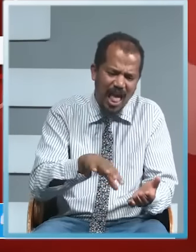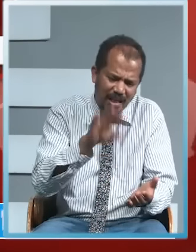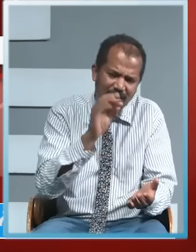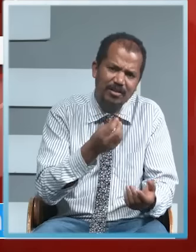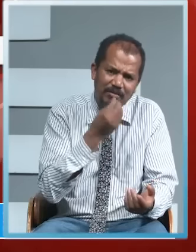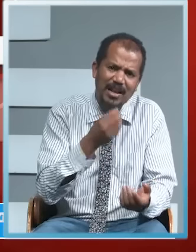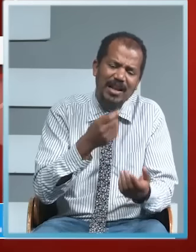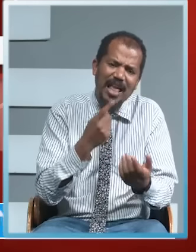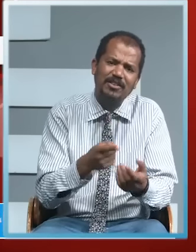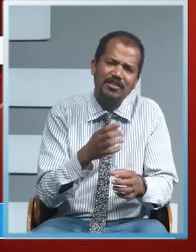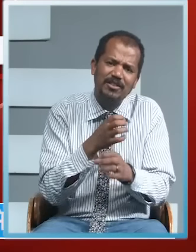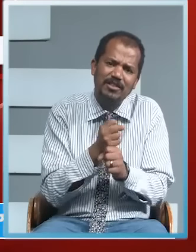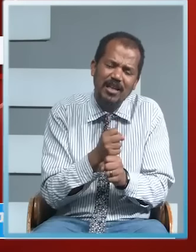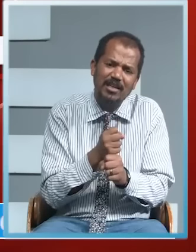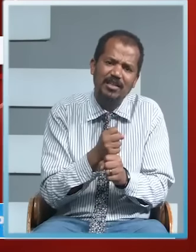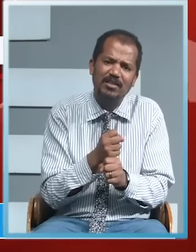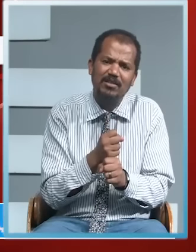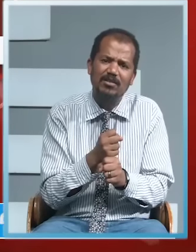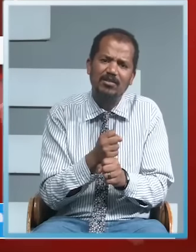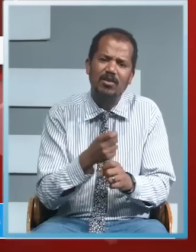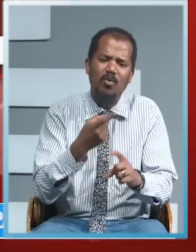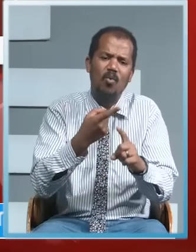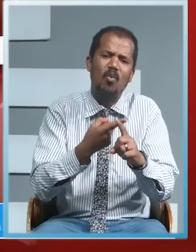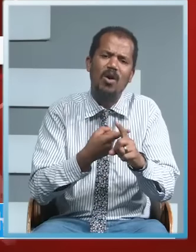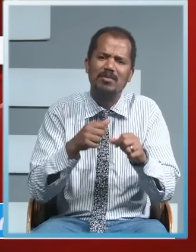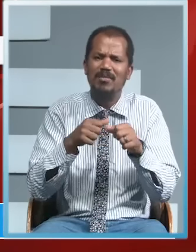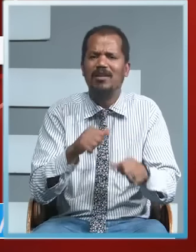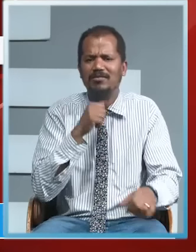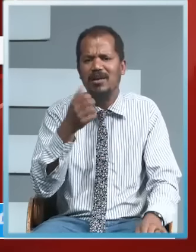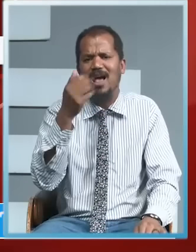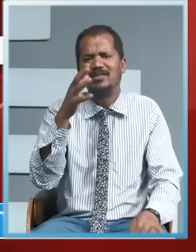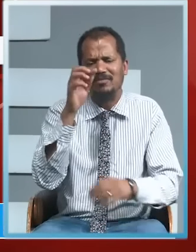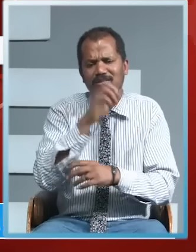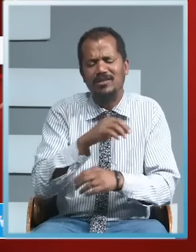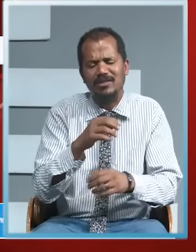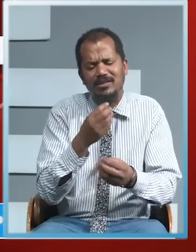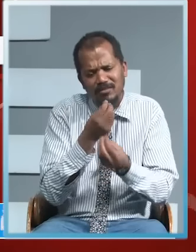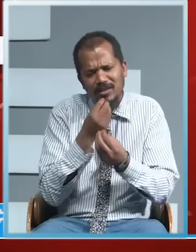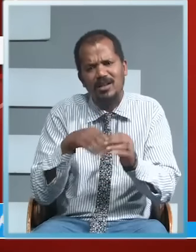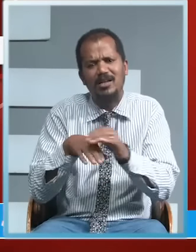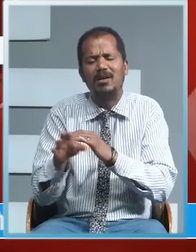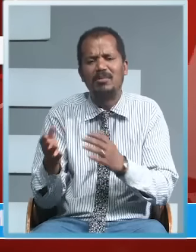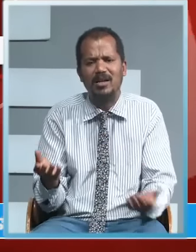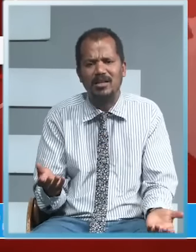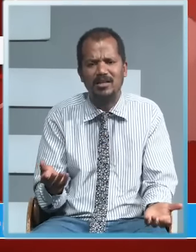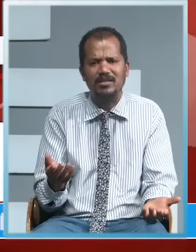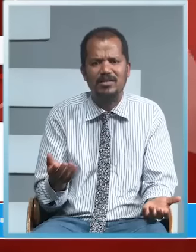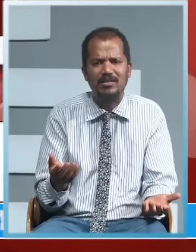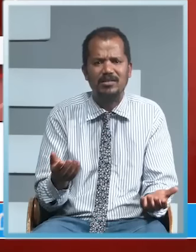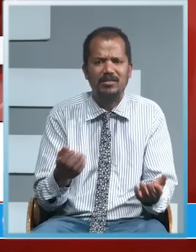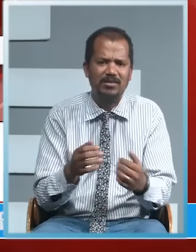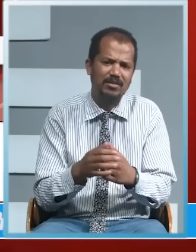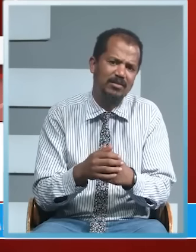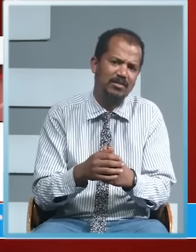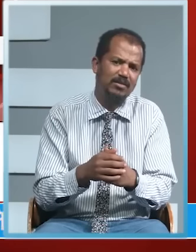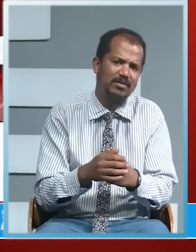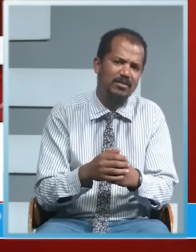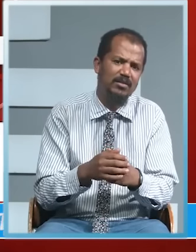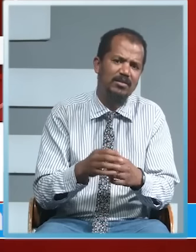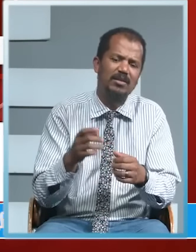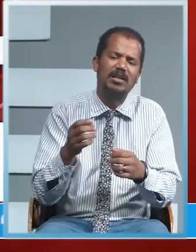አገኘናትን አገኘን ያችን ይዘን ወርም አታበል 15 ቀን ይዘን እንገባለን። የእህል እርዳታ